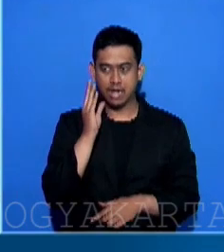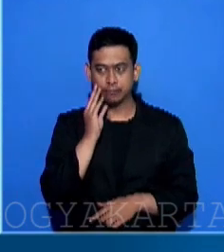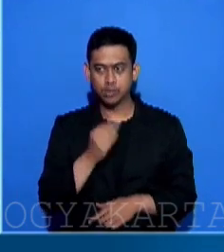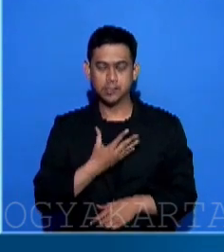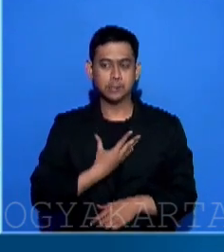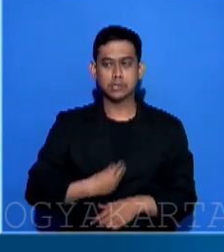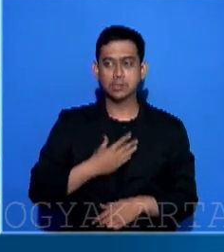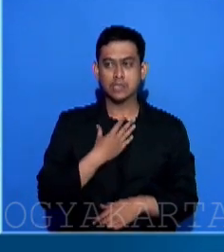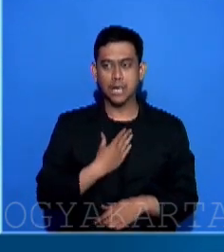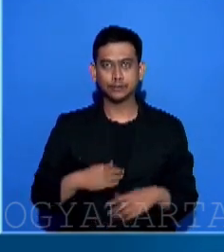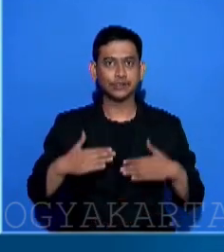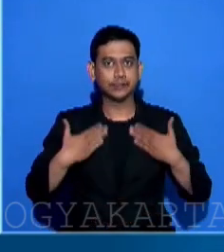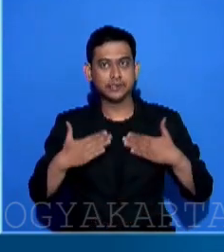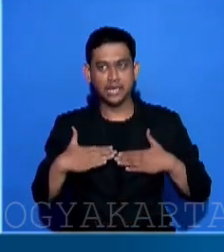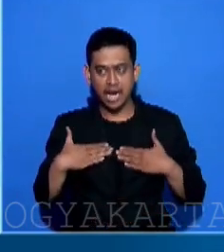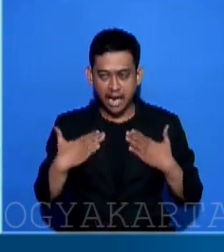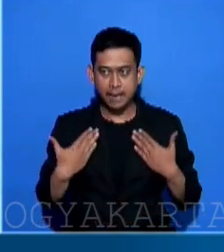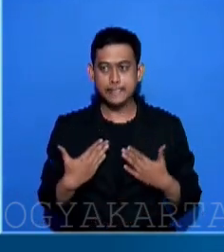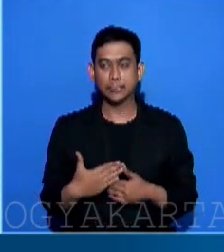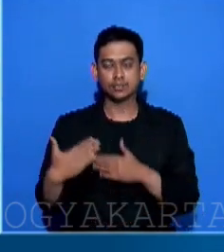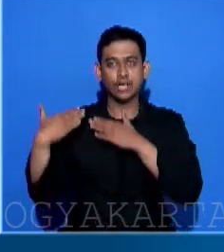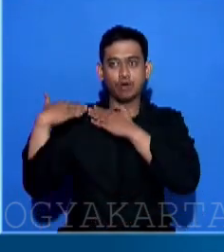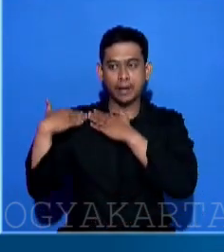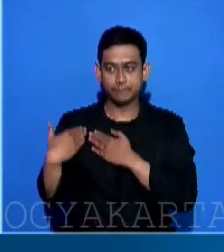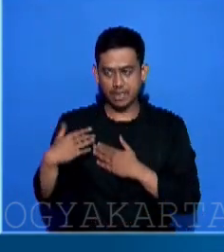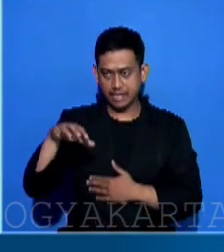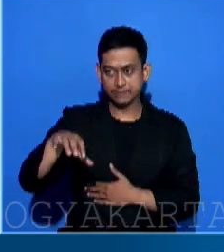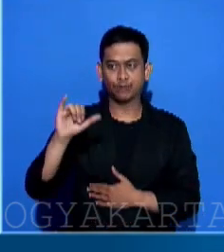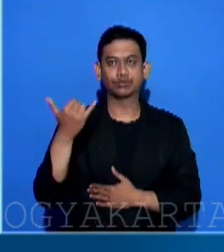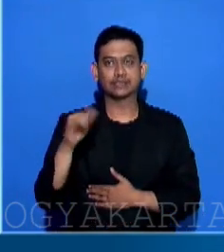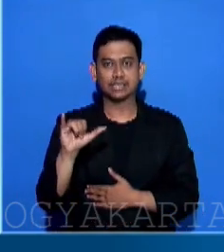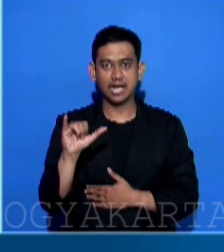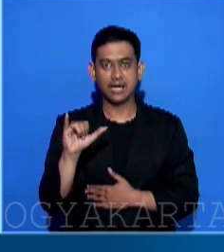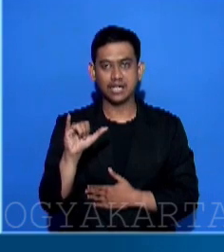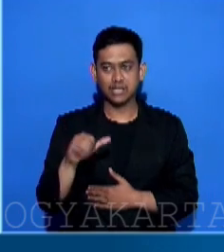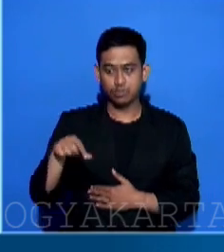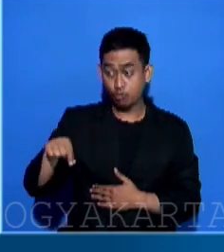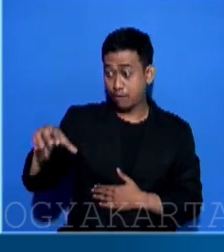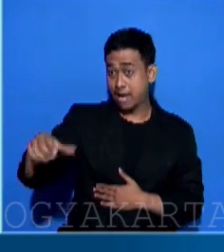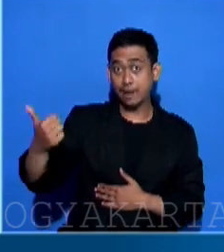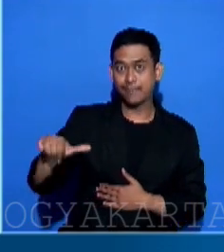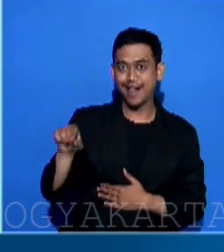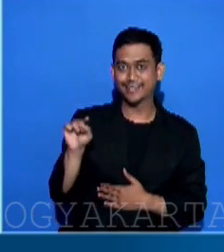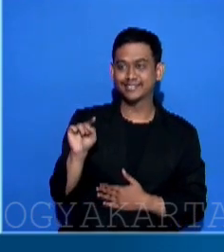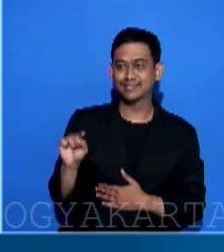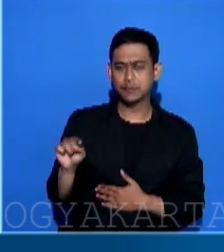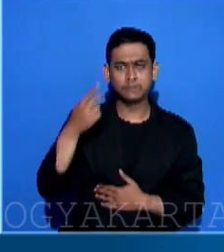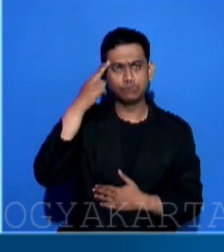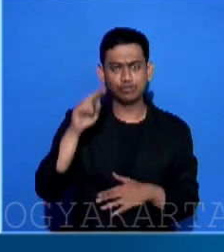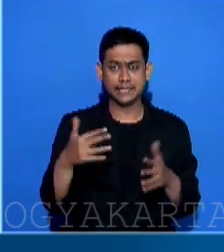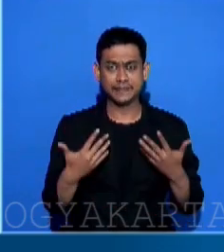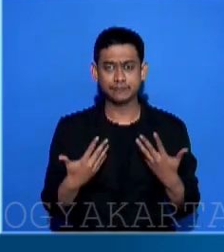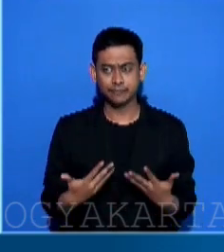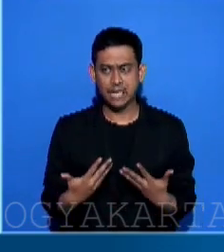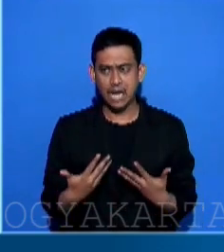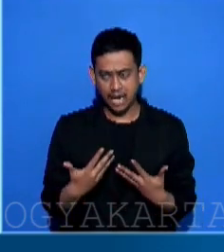mengabdi di Daerah Istimewa Yogyakarta menjadi bekal berharga di tempat tugas yang baru Sedangkan untuk maijen TNI Zainul